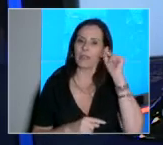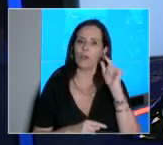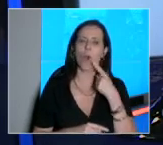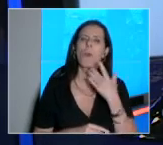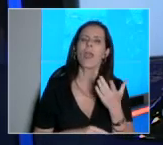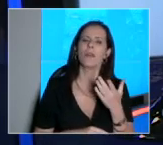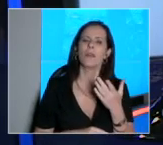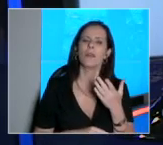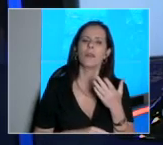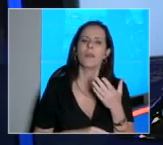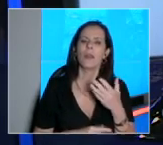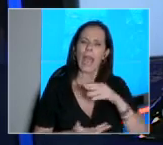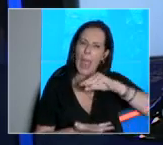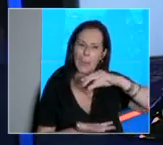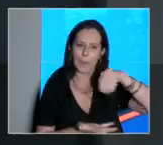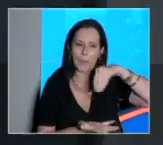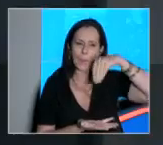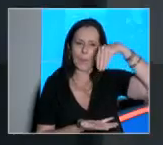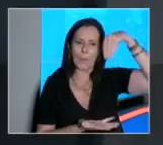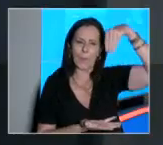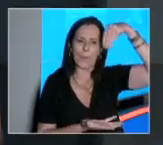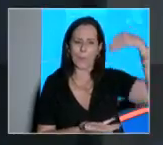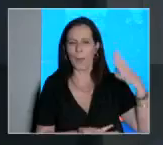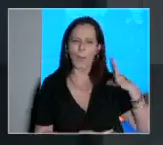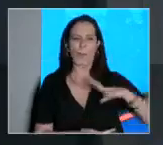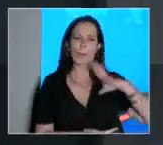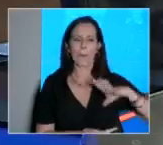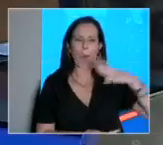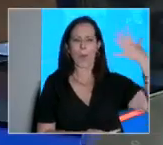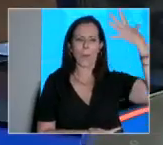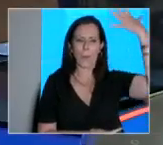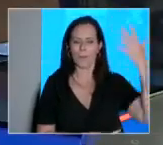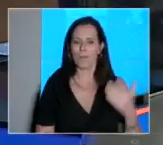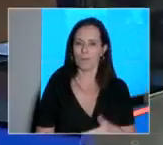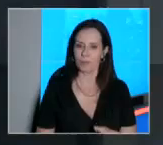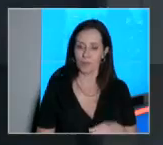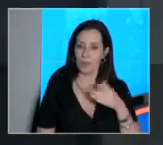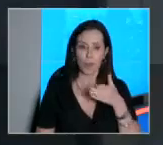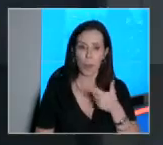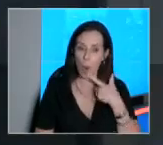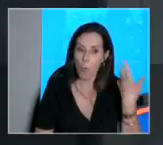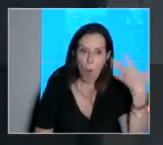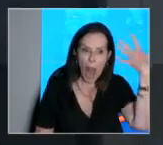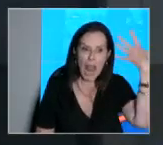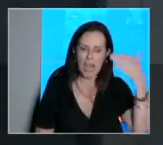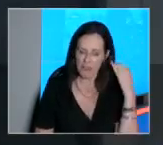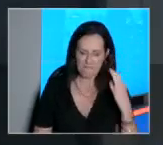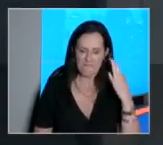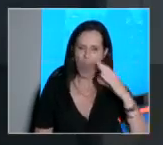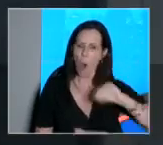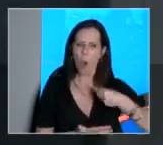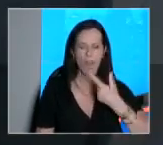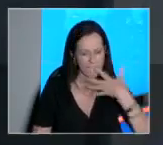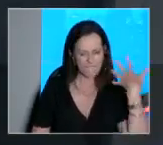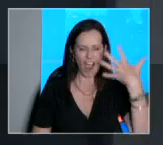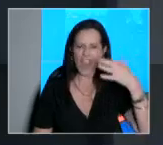אומר... קרמי, עם כל מיני ניואנסים, עפיצות, כן, עפיצות וזה. אצלנו, וואלה, וואחת חומוס, תאמין לי,